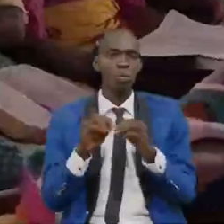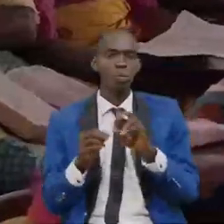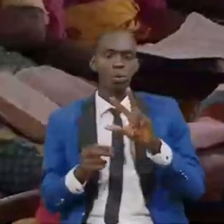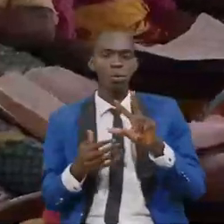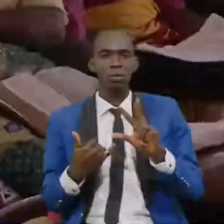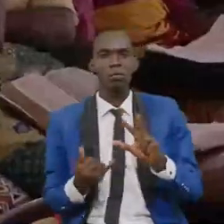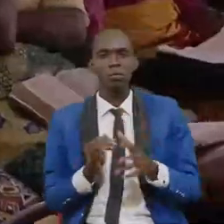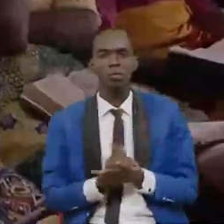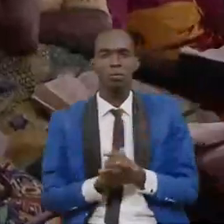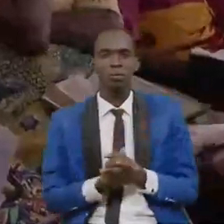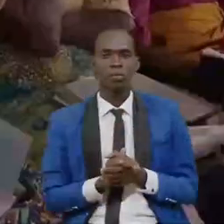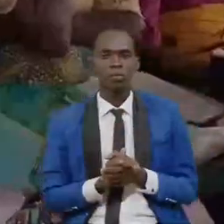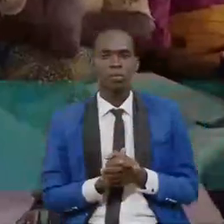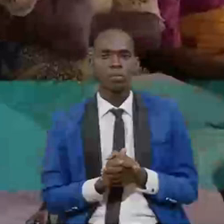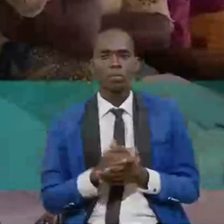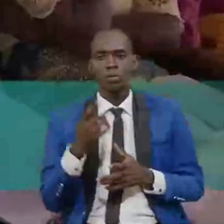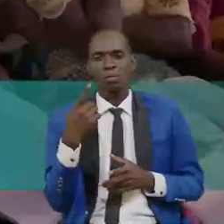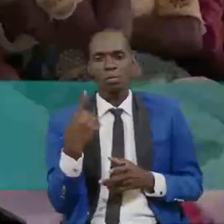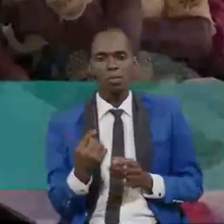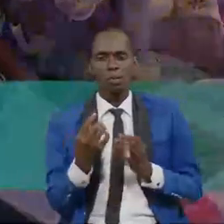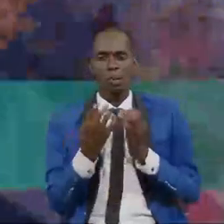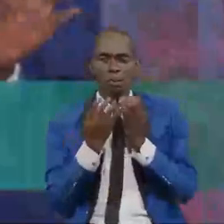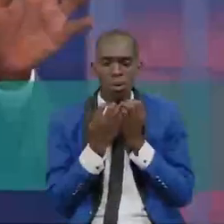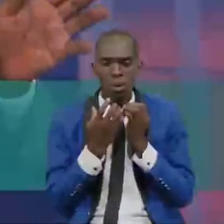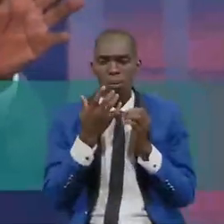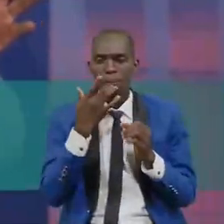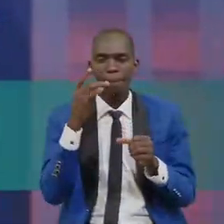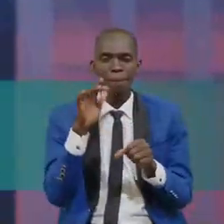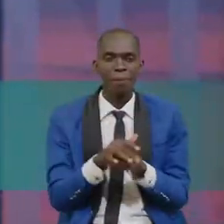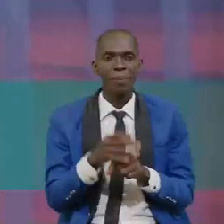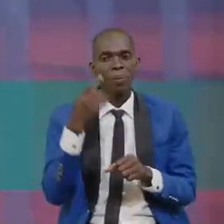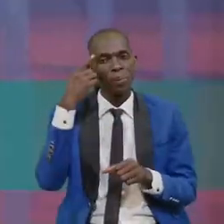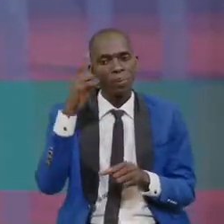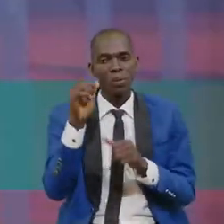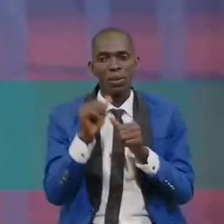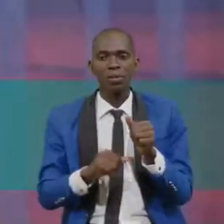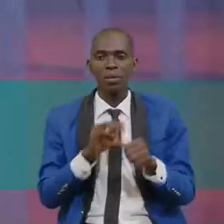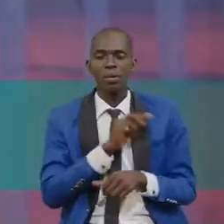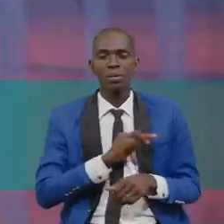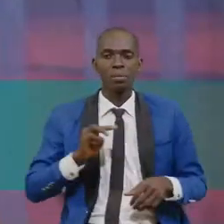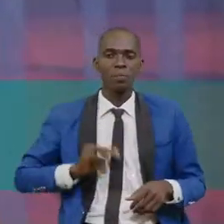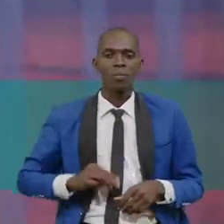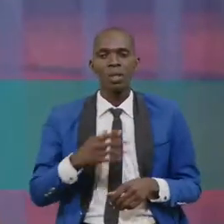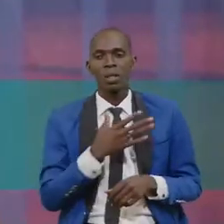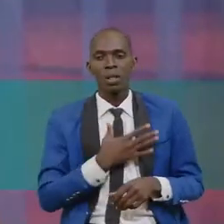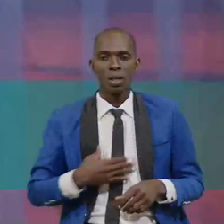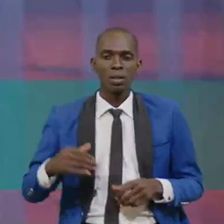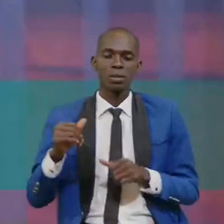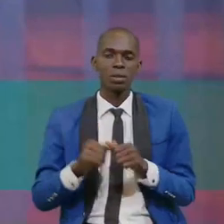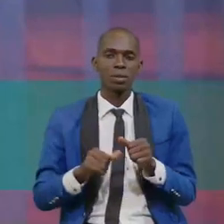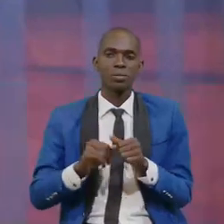point. Les précieuses promesses pour chaque membre et chaque ministre.